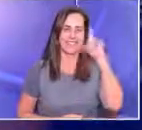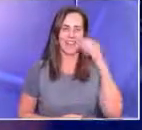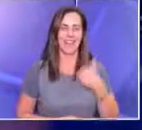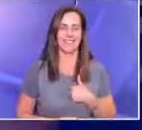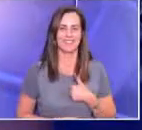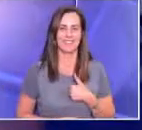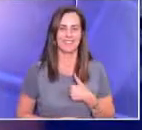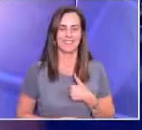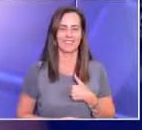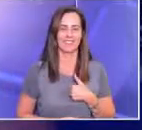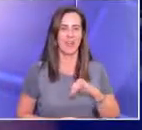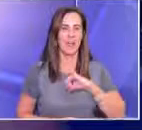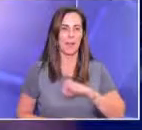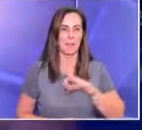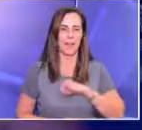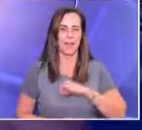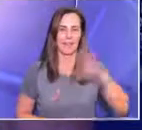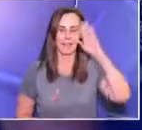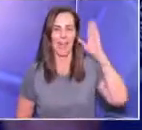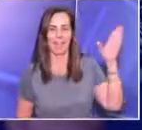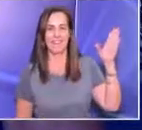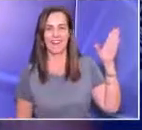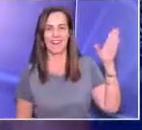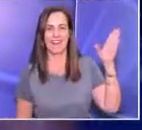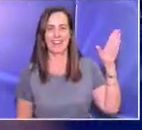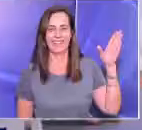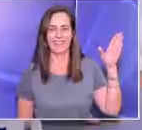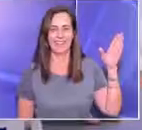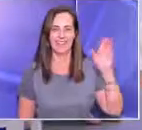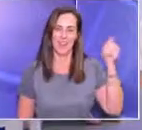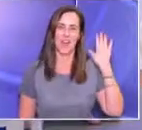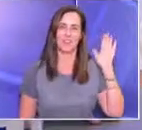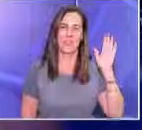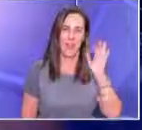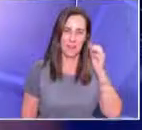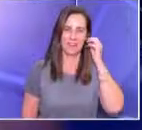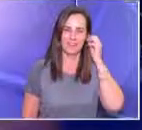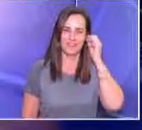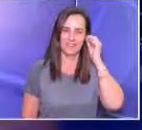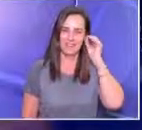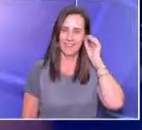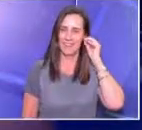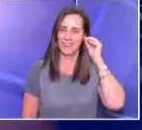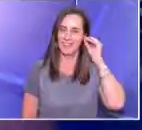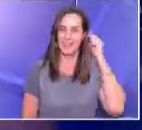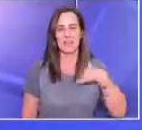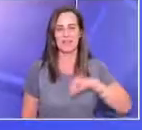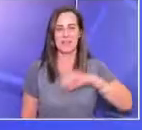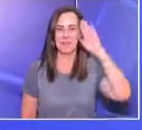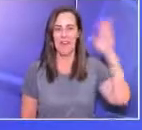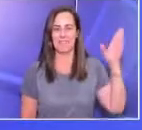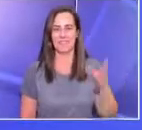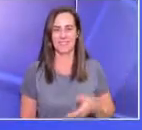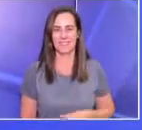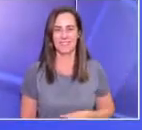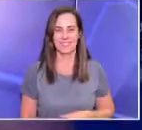אביבי, מקנה לאללה בחיפאים, קודם כל. האמת היא, כן. אני מקנה בחיפאים.